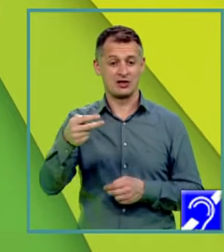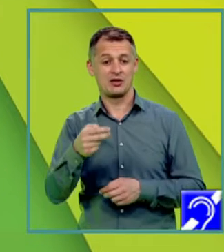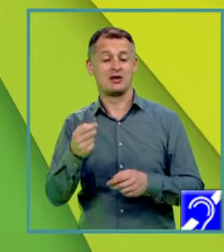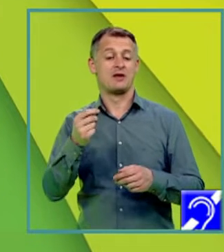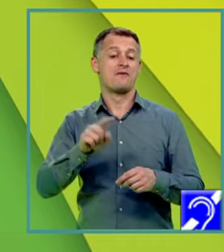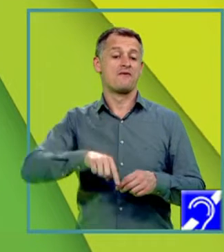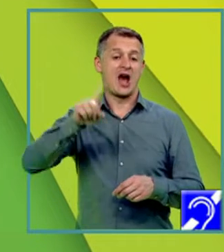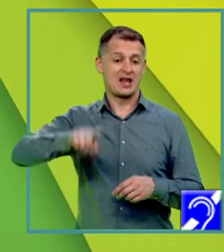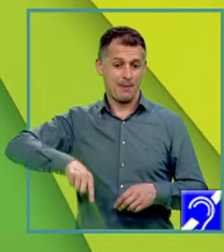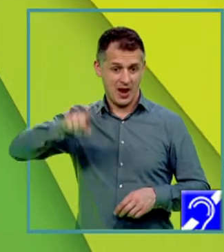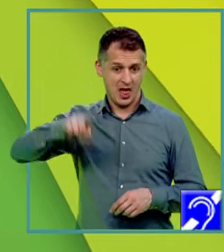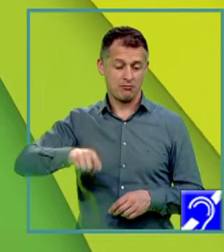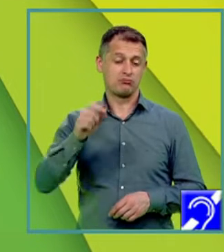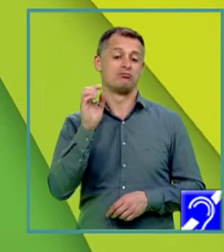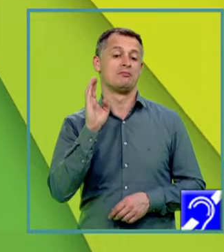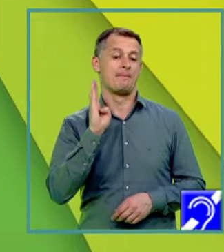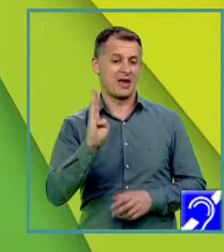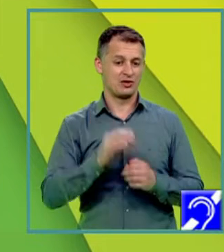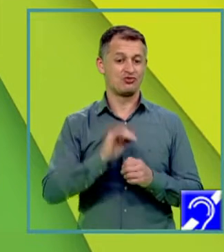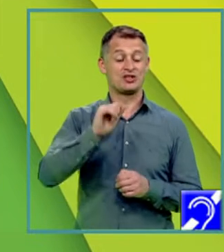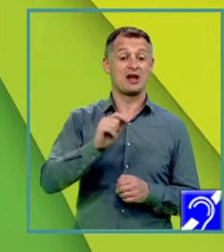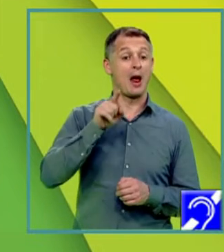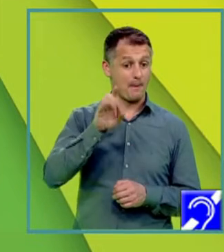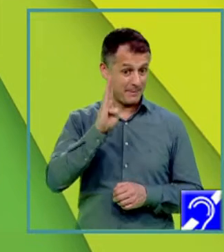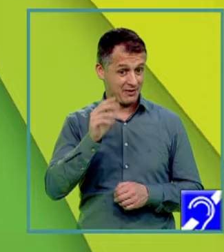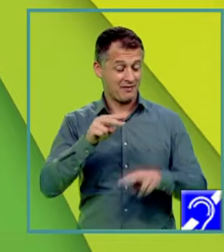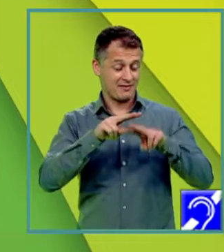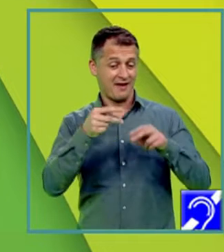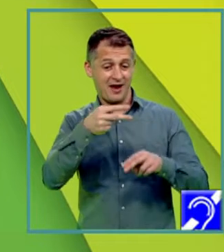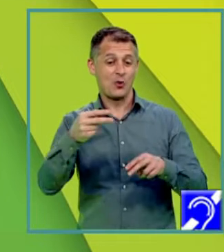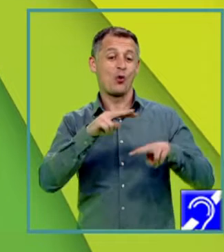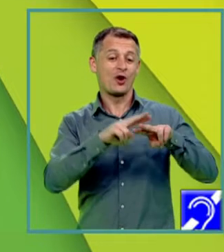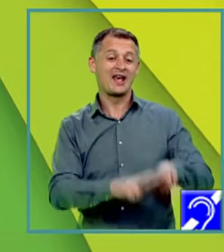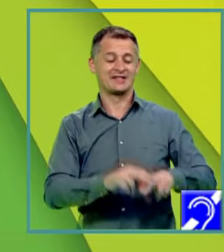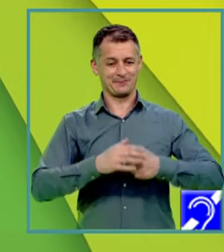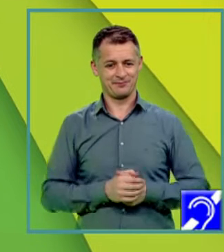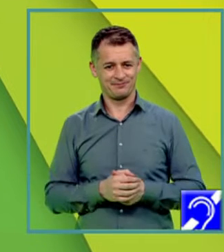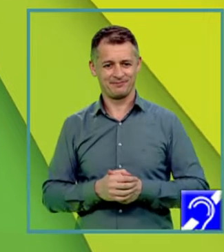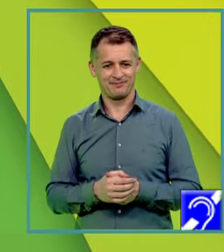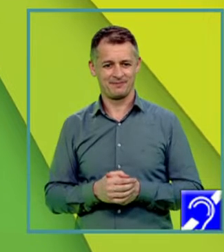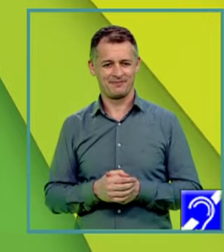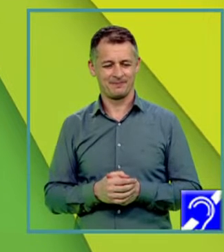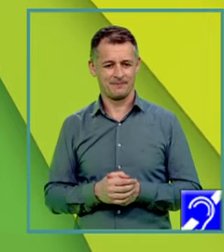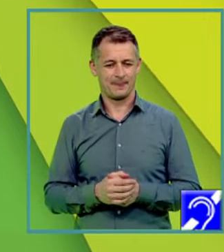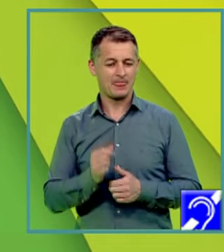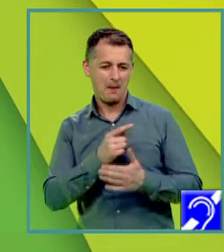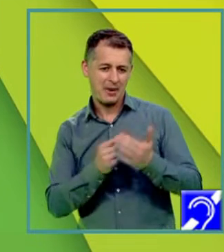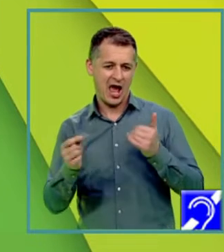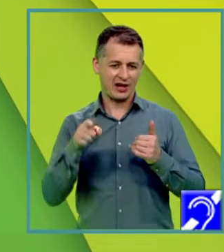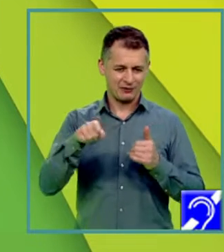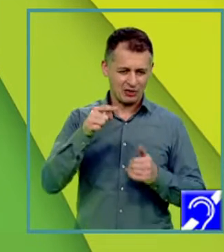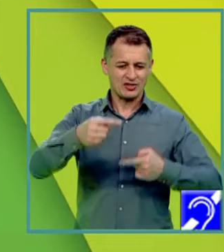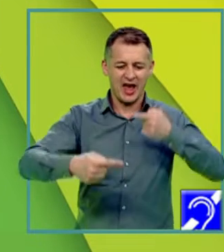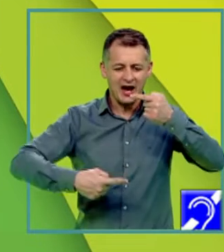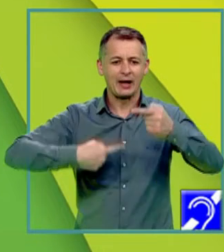variabilei b și valoarea variabilei b va fi egala cu rest la ieșire din acest ciclu